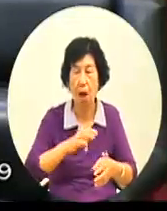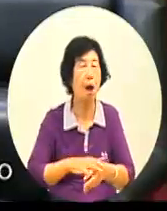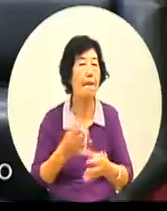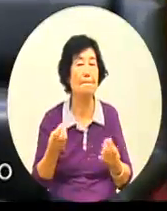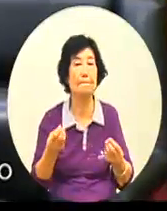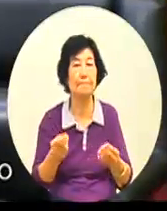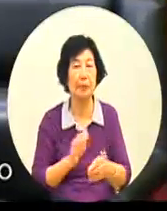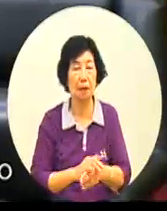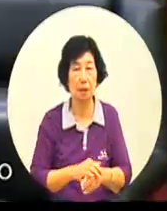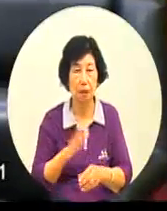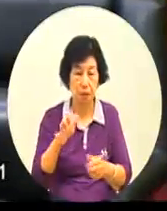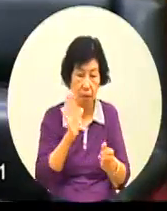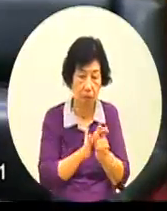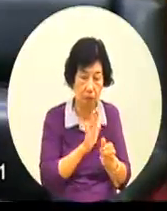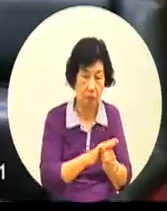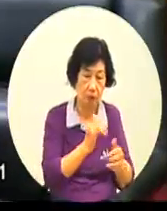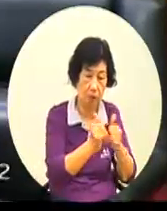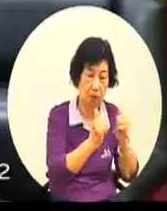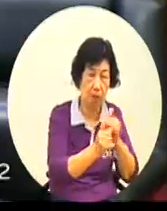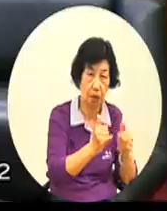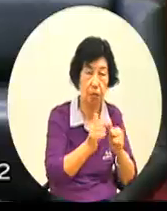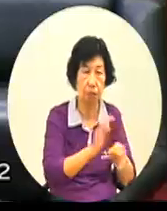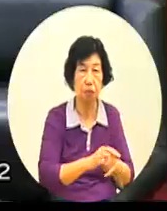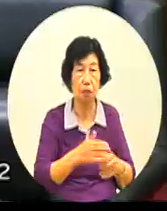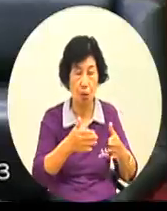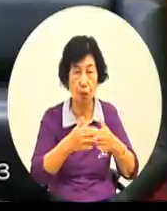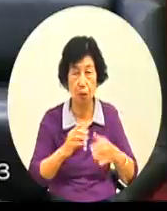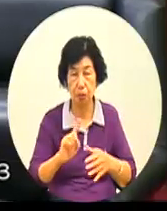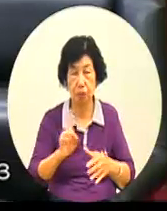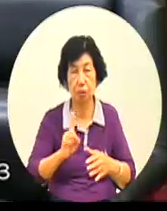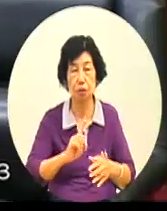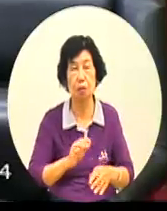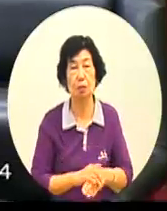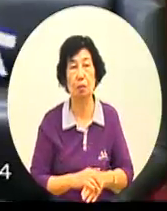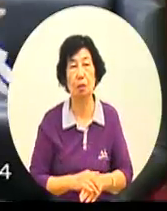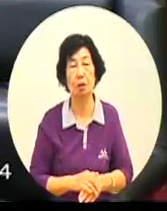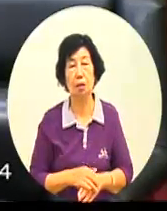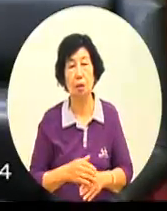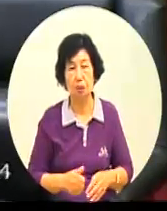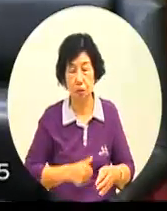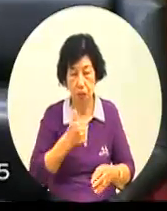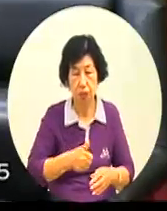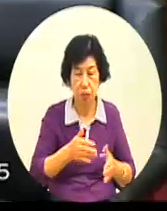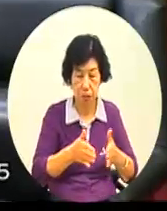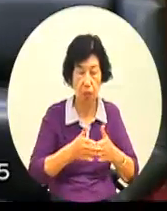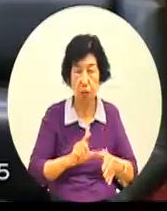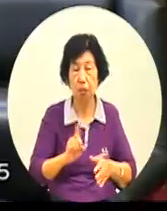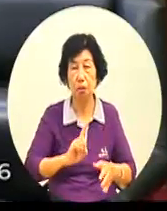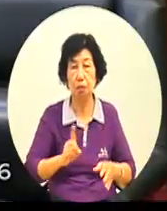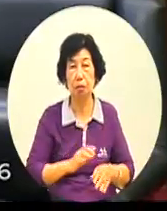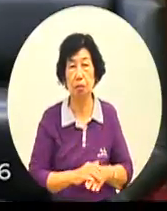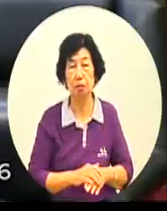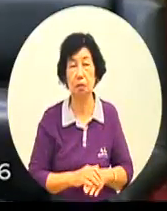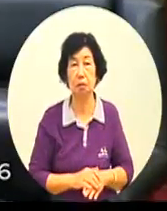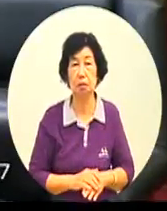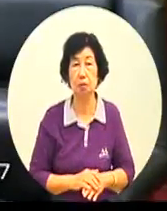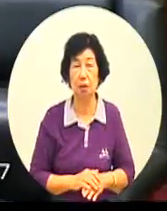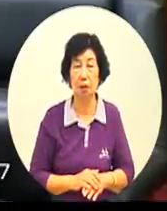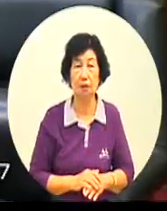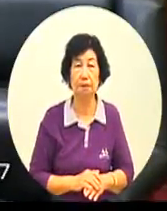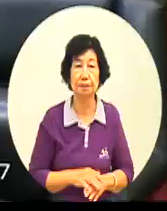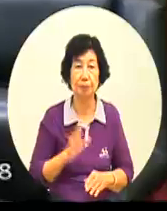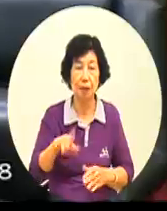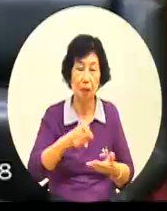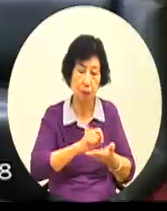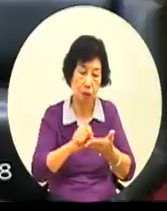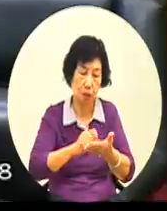时候，请你们认真听听乡亲的需求在哪里，而不是听了以后呢，斜斜在那边纸上谈